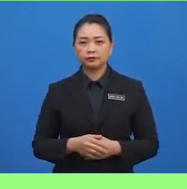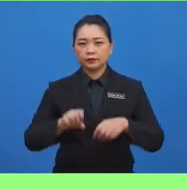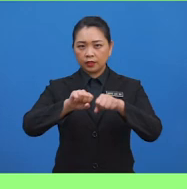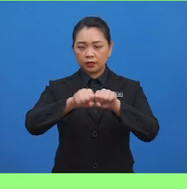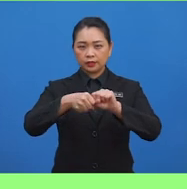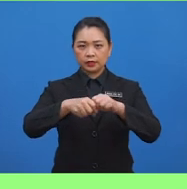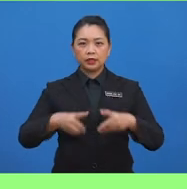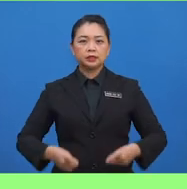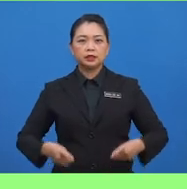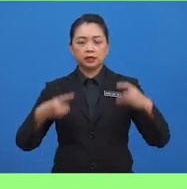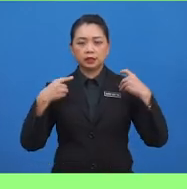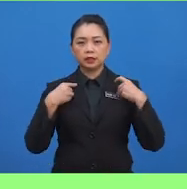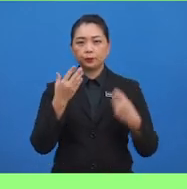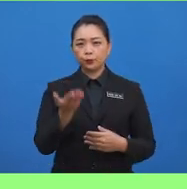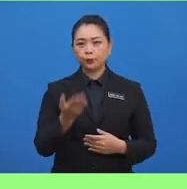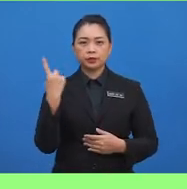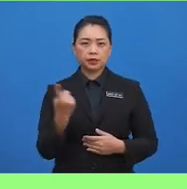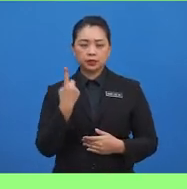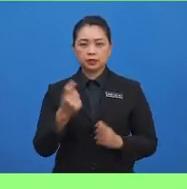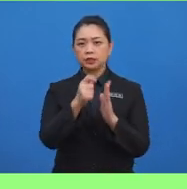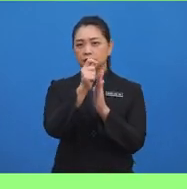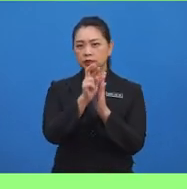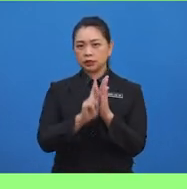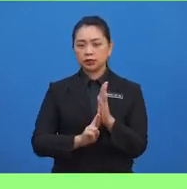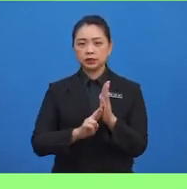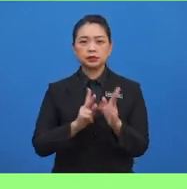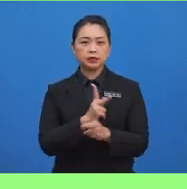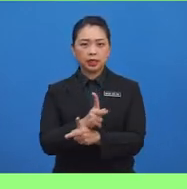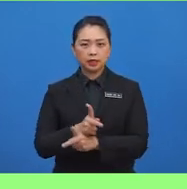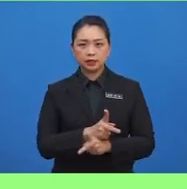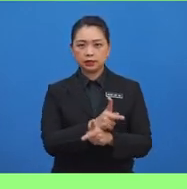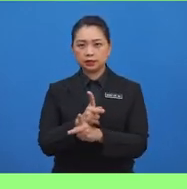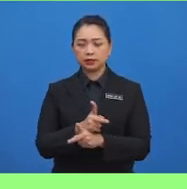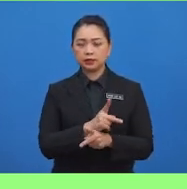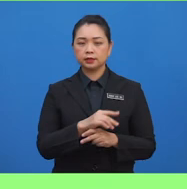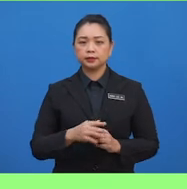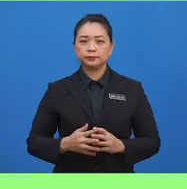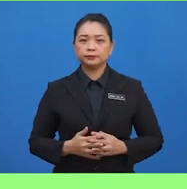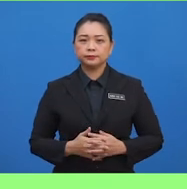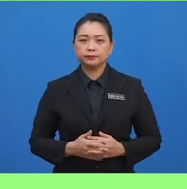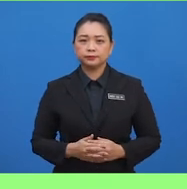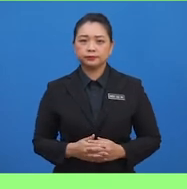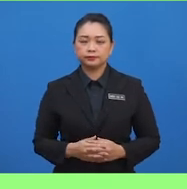Hai agar dirimu sentiasa sederj ageng